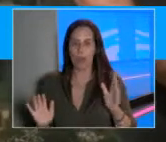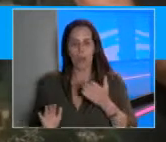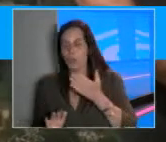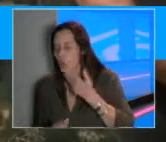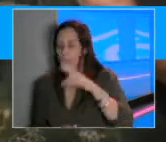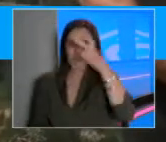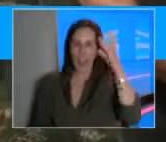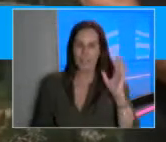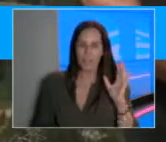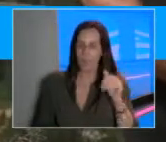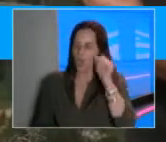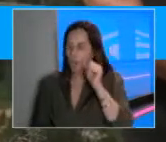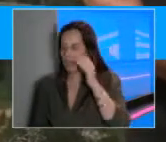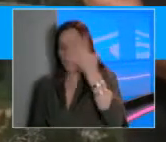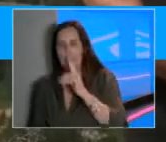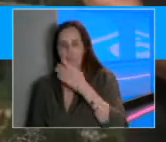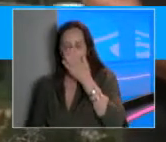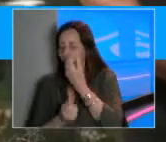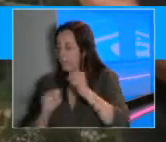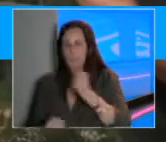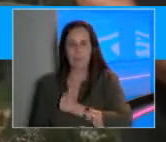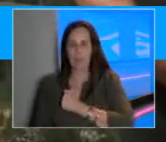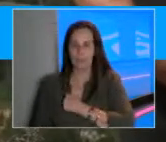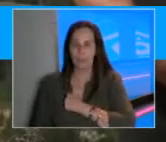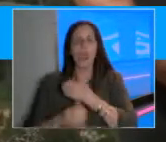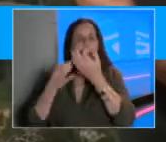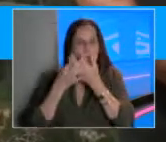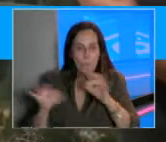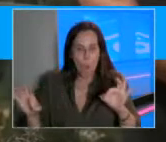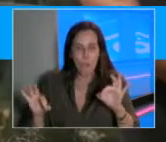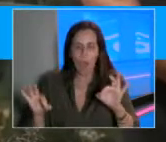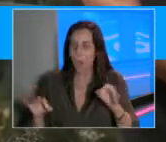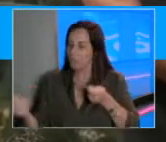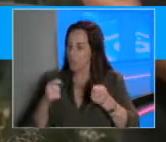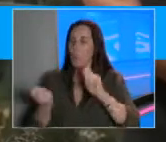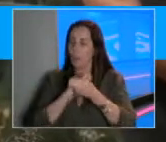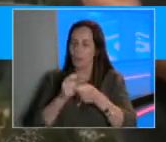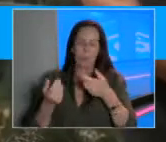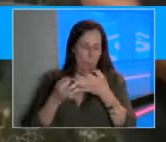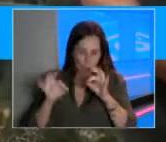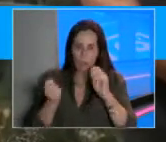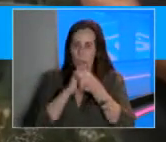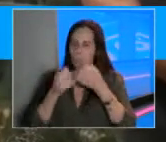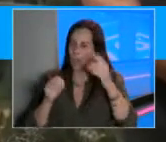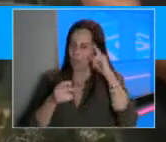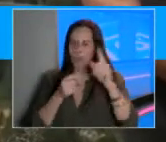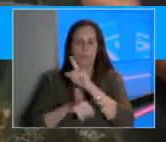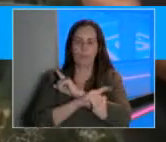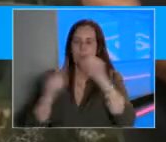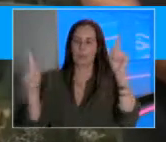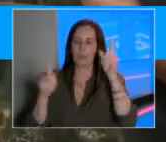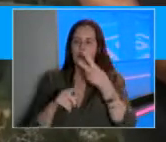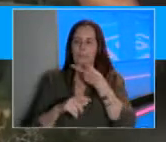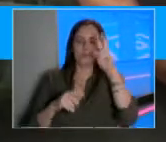מהיהודים ומהערבים, כן. מהאשכנזים ומהמזרחים, מהחילונים והדתיים. מותר לתמרן, מותר לשנות, בהחלט. מותר להחליף דעות, אסור